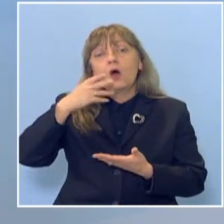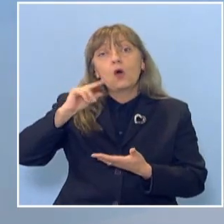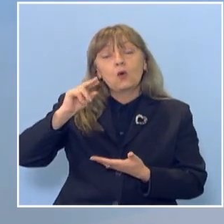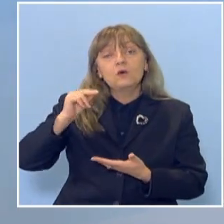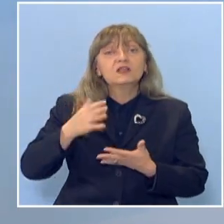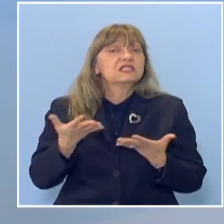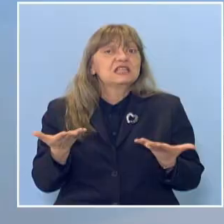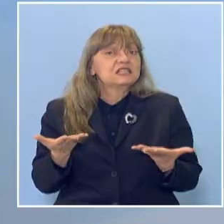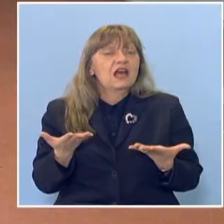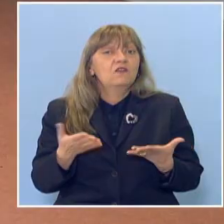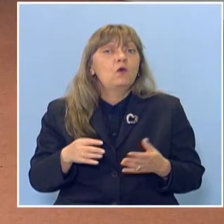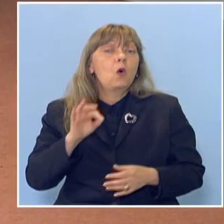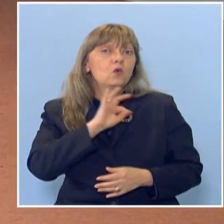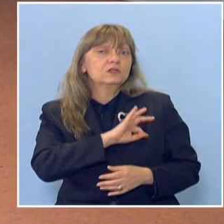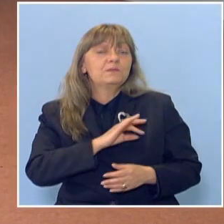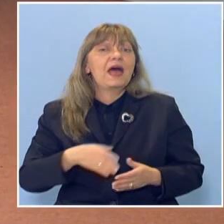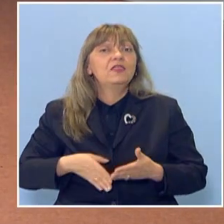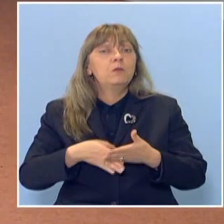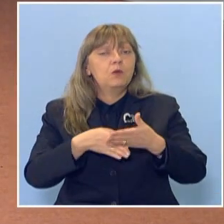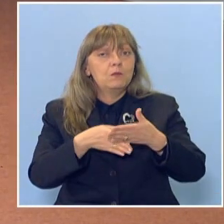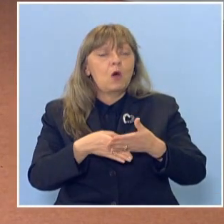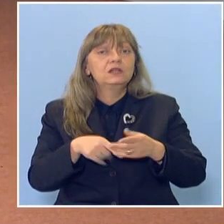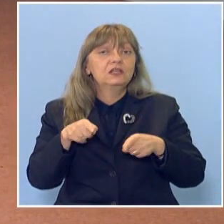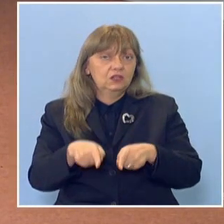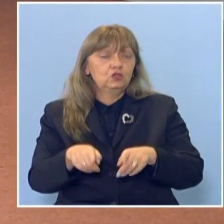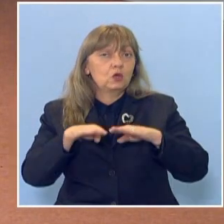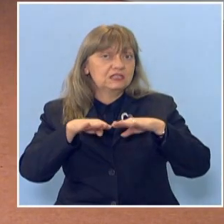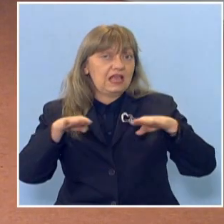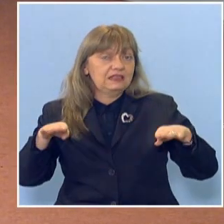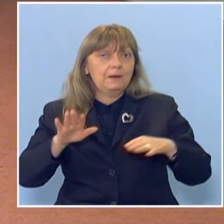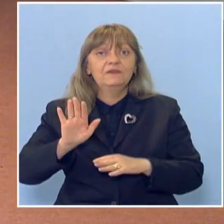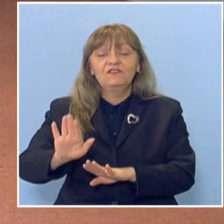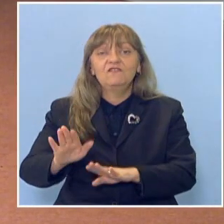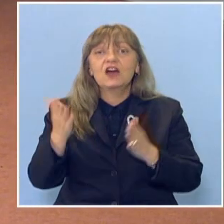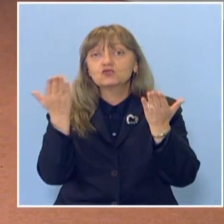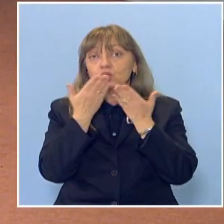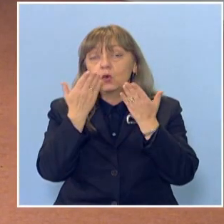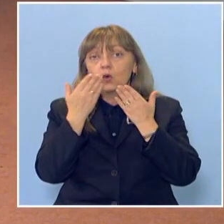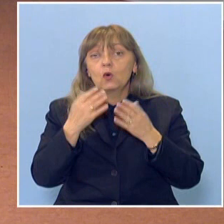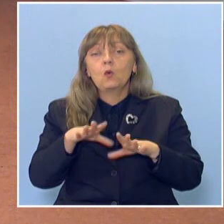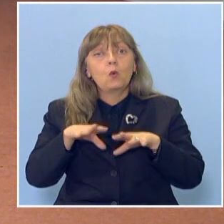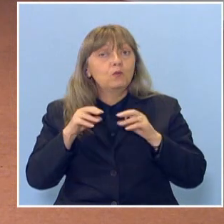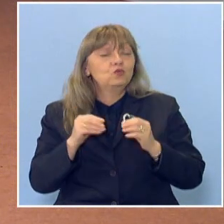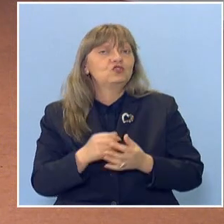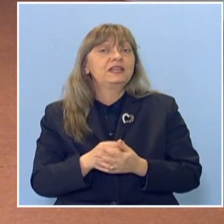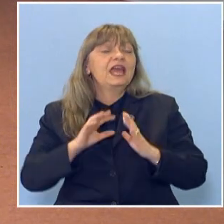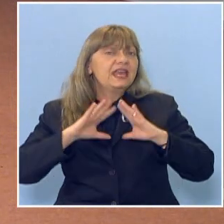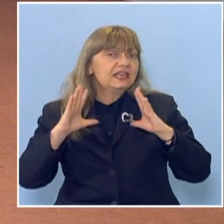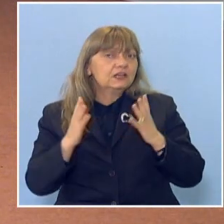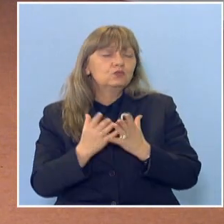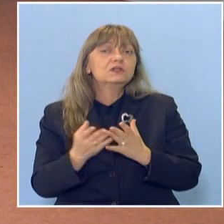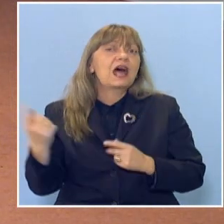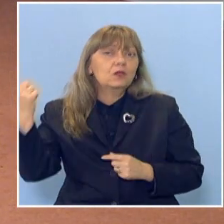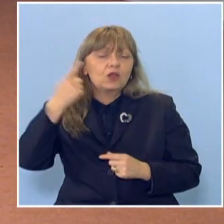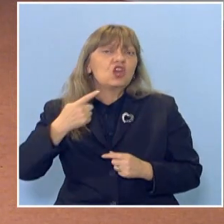какво успя да ви помогне на този етап в вашето обучение и като цяло в вашето